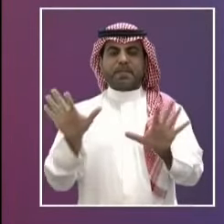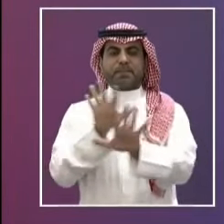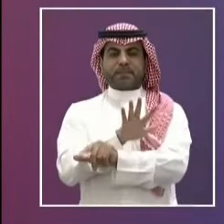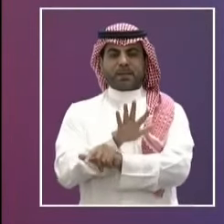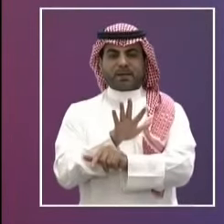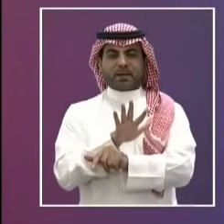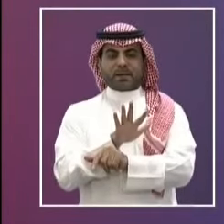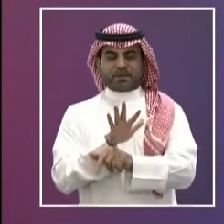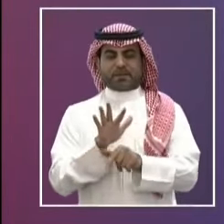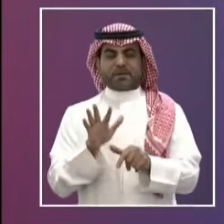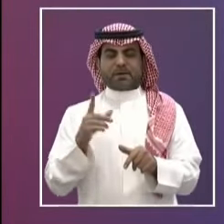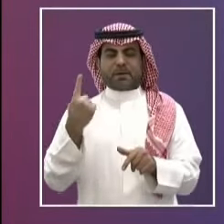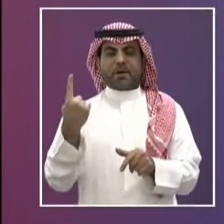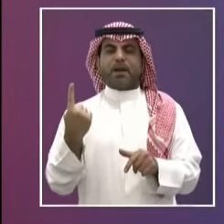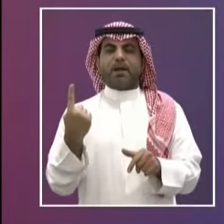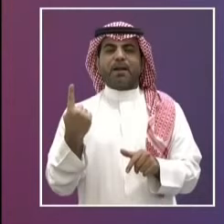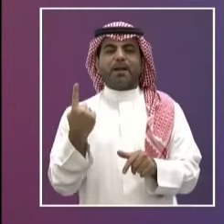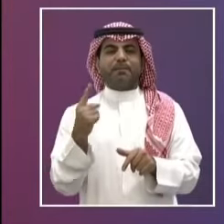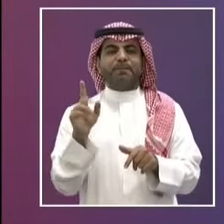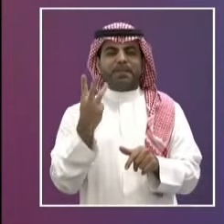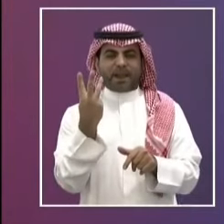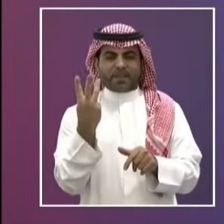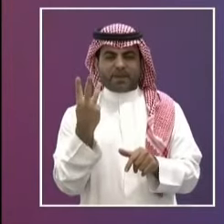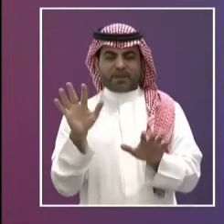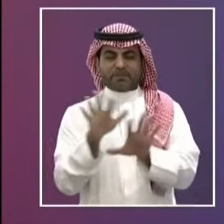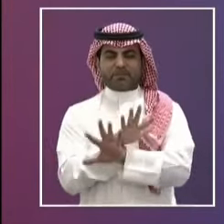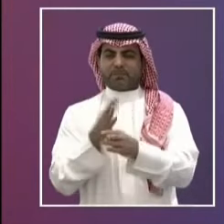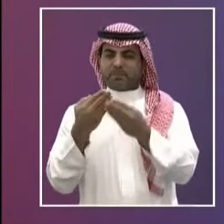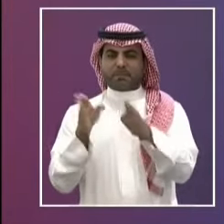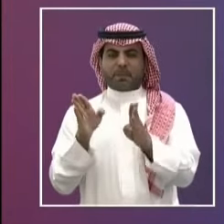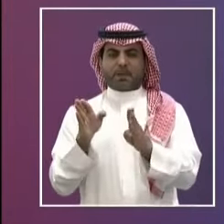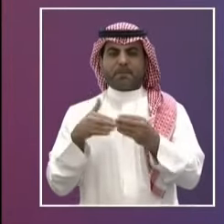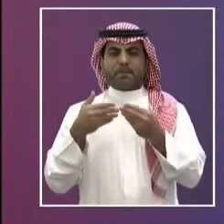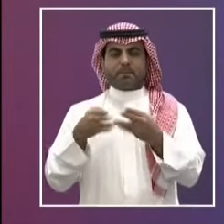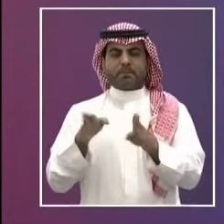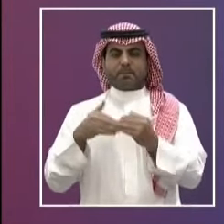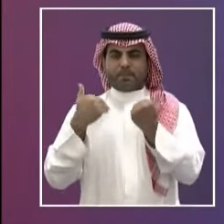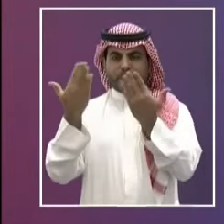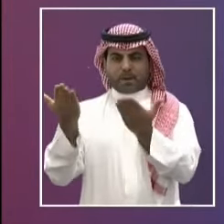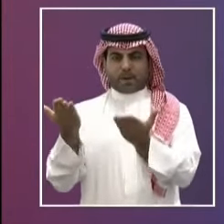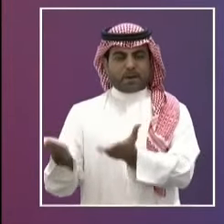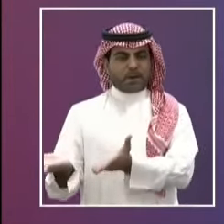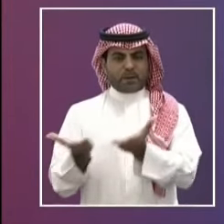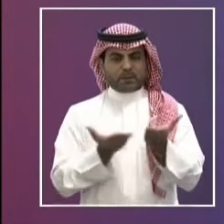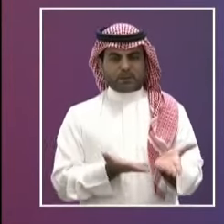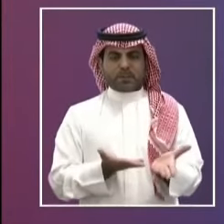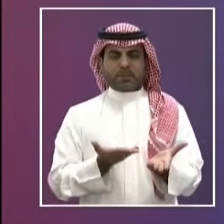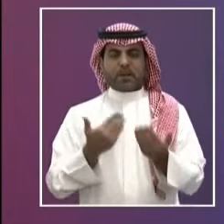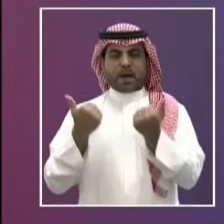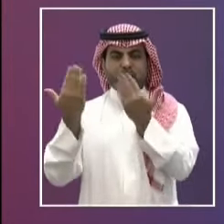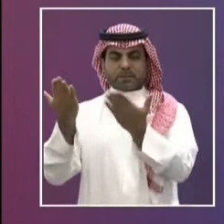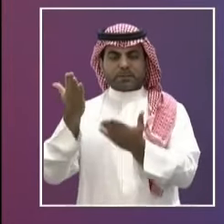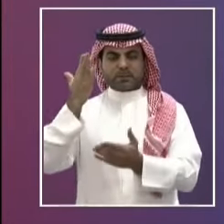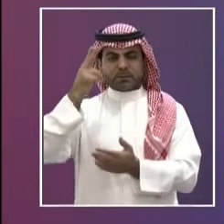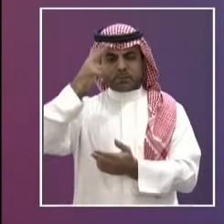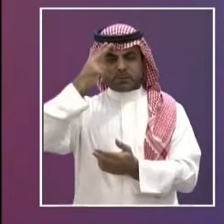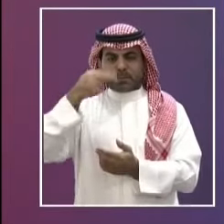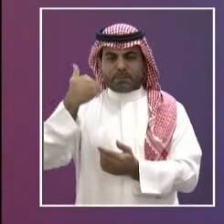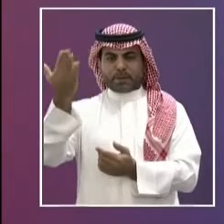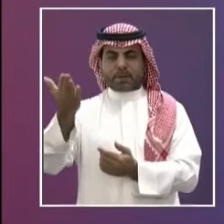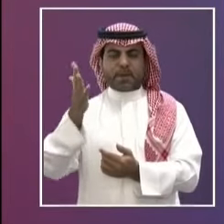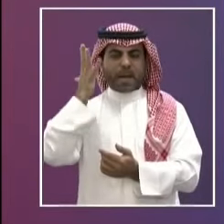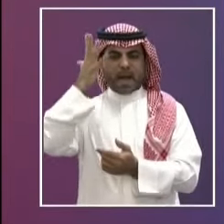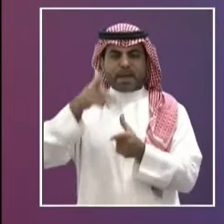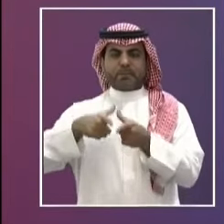الله تعالى حتكون المرحلة الثالثة اللي حنستقبل فيها المعتمرين الكرام وضيوفنا من خارج المملكة ومن